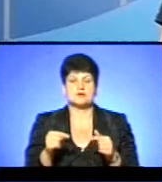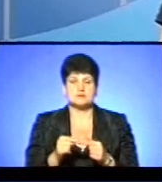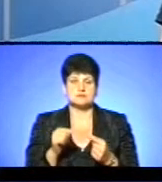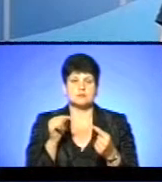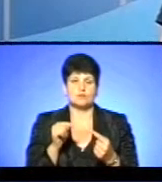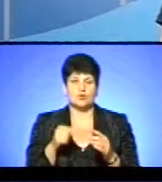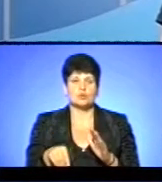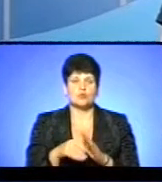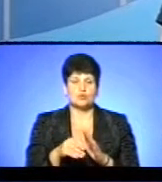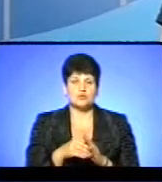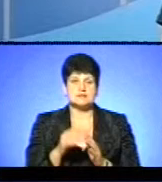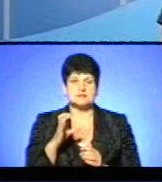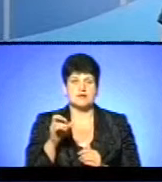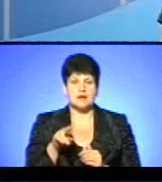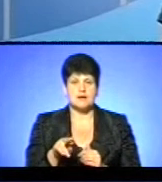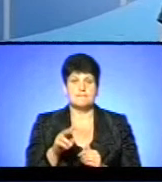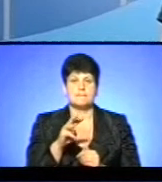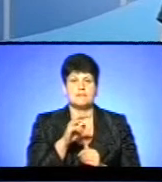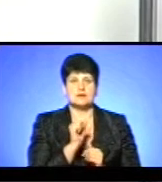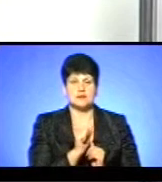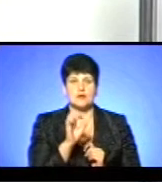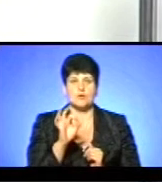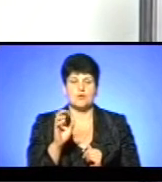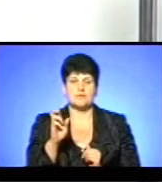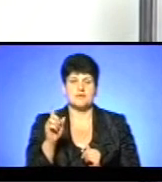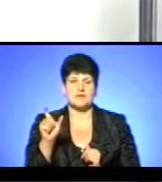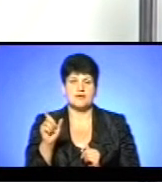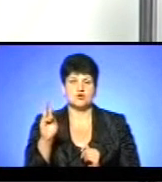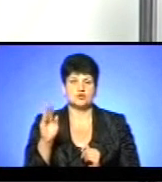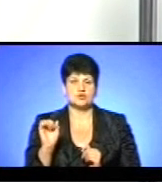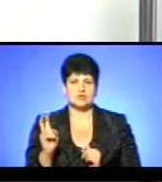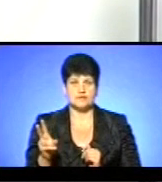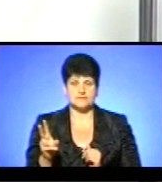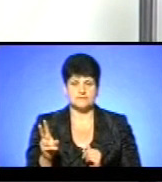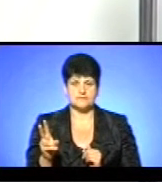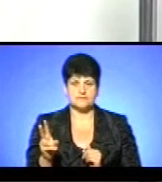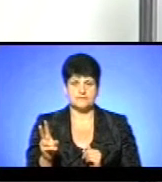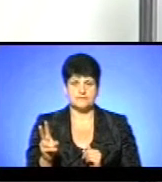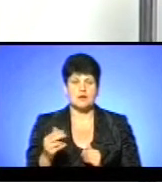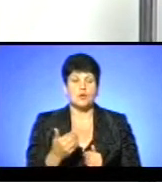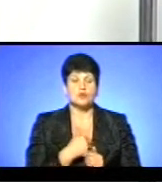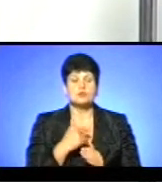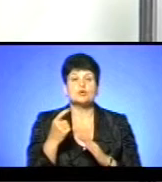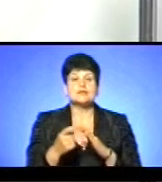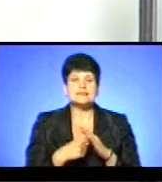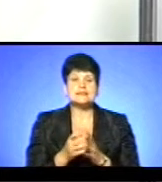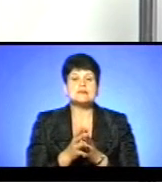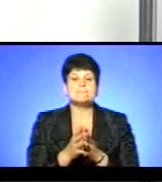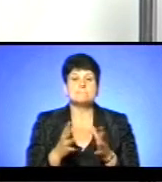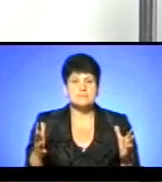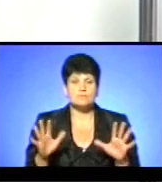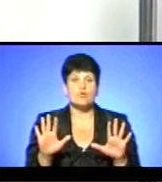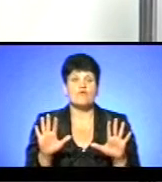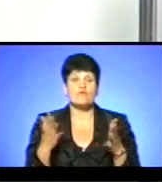моніторинг екології «Скеля» Андрій Об'єщик. Доброго вечора. Доброго вечора, шановні глядачі. Тож, насамперед, хочемо дізнатися більше про